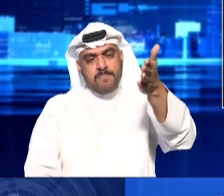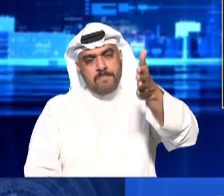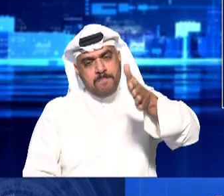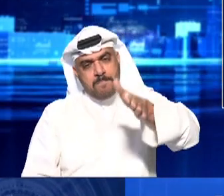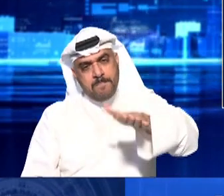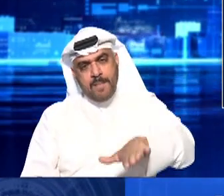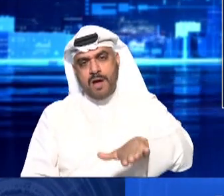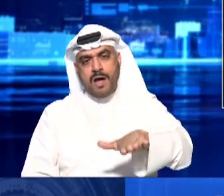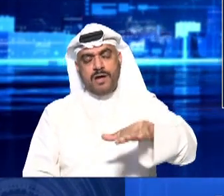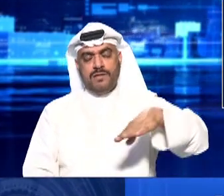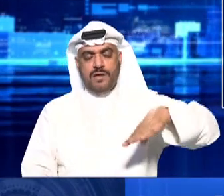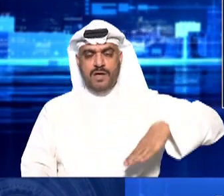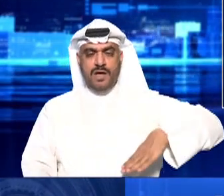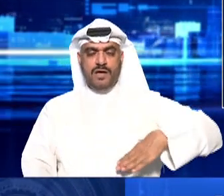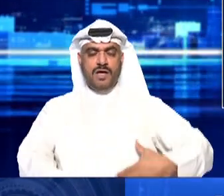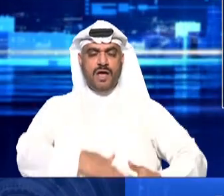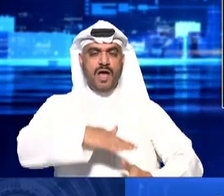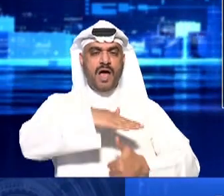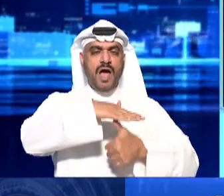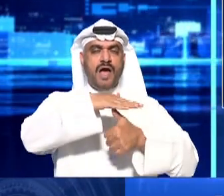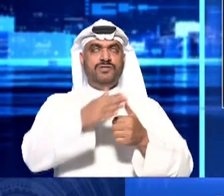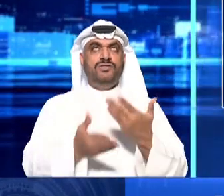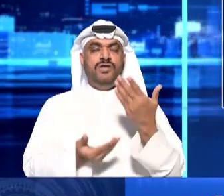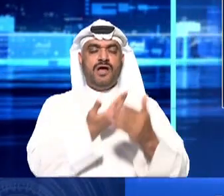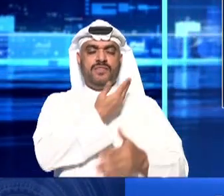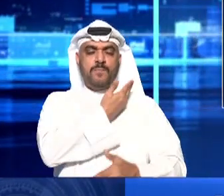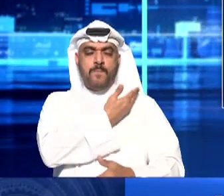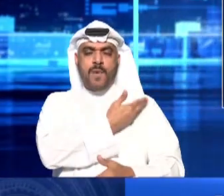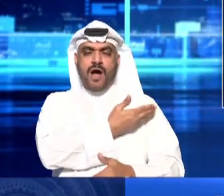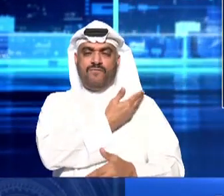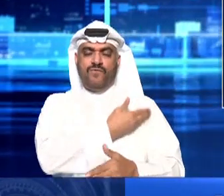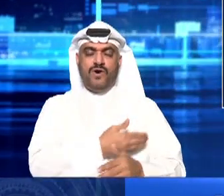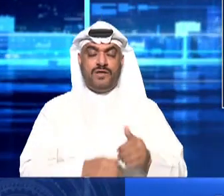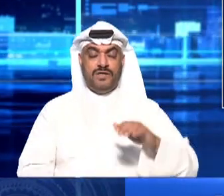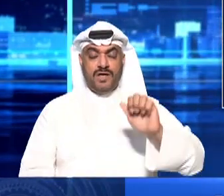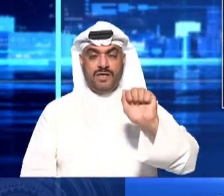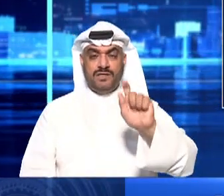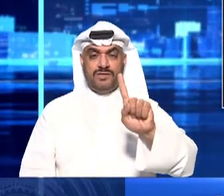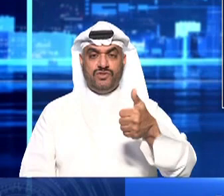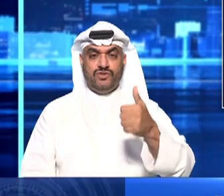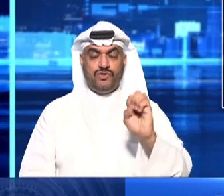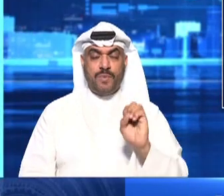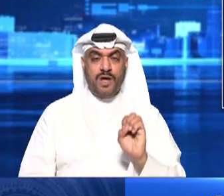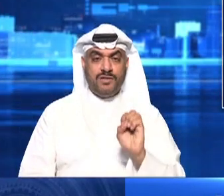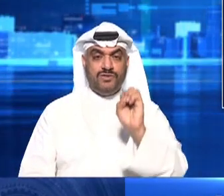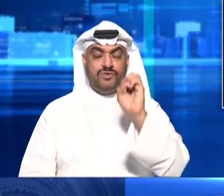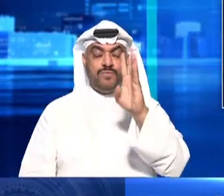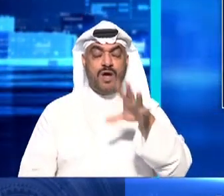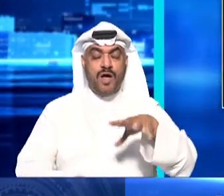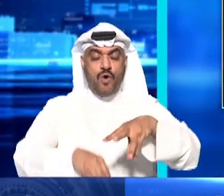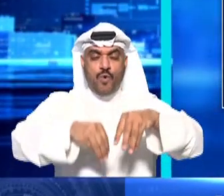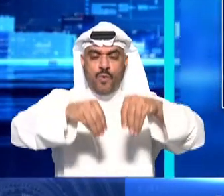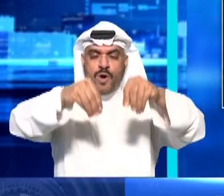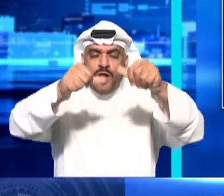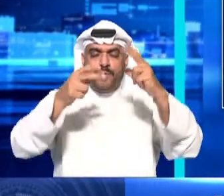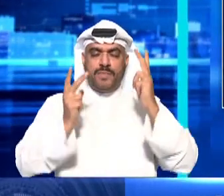الوطن المغفور له بإذن الله تعالى حضرة صاحب السمو أمير البلاد الراحل